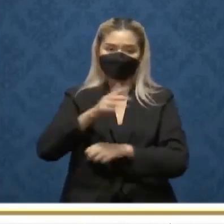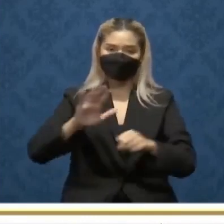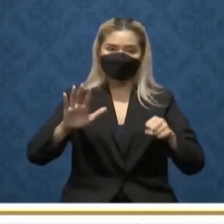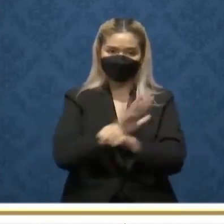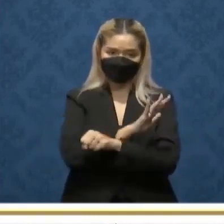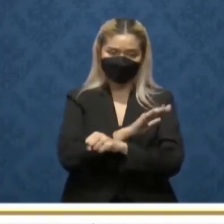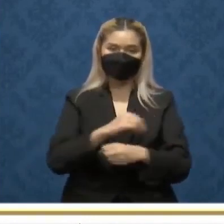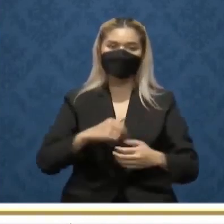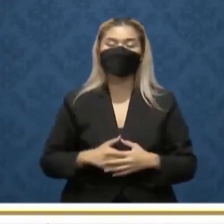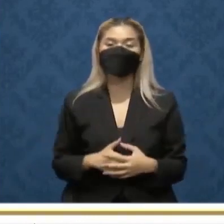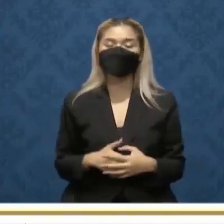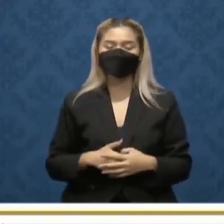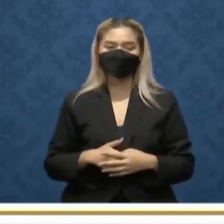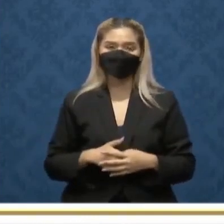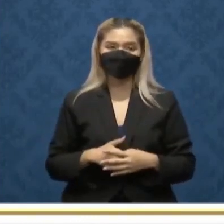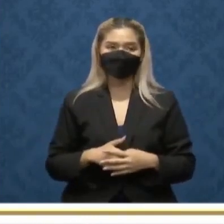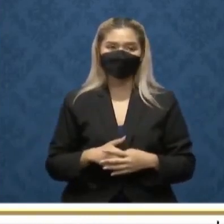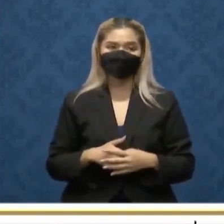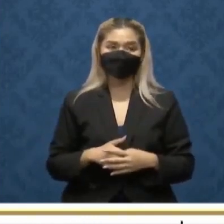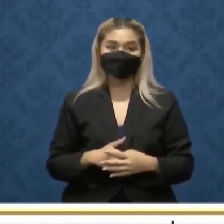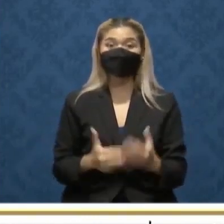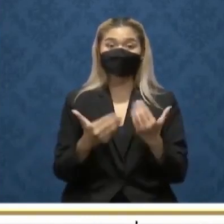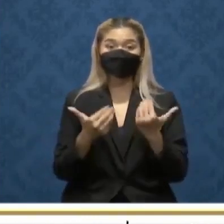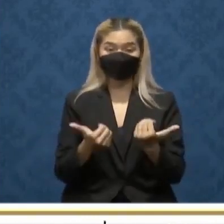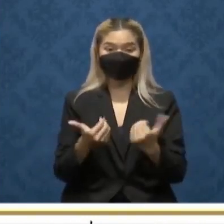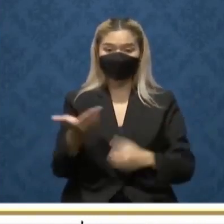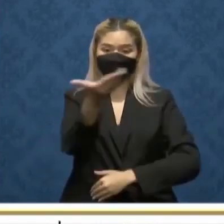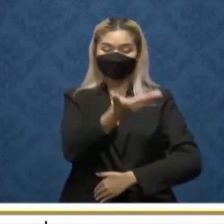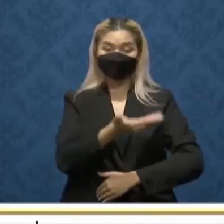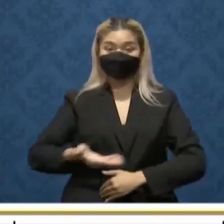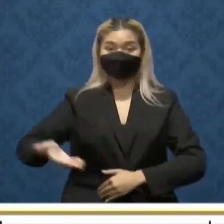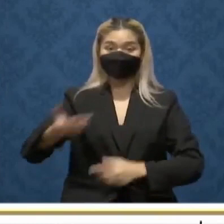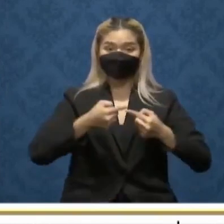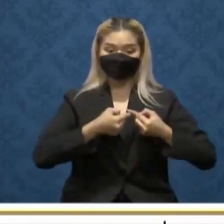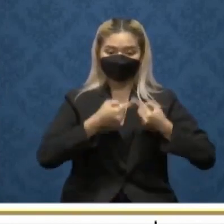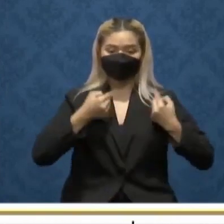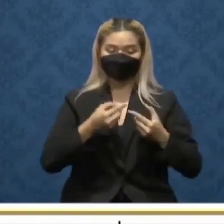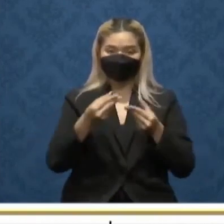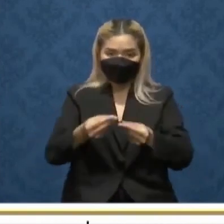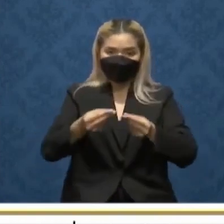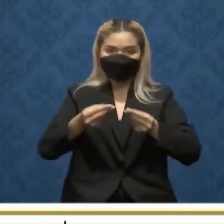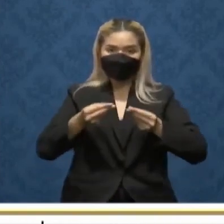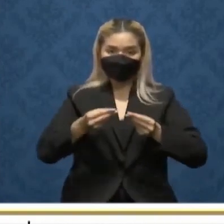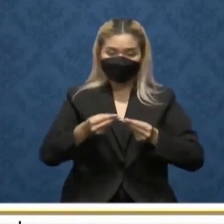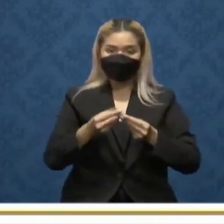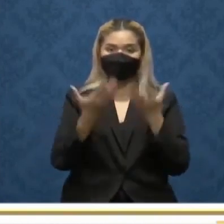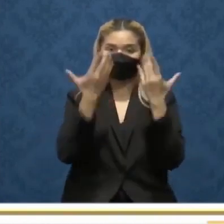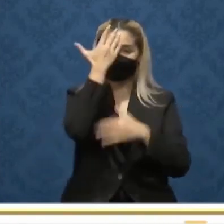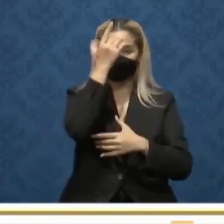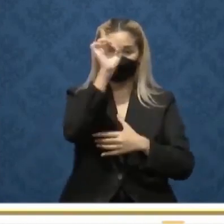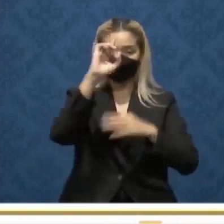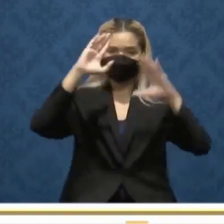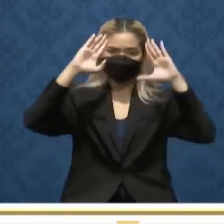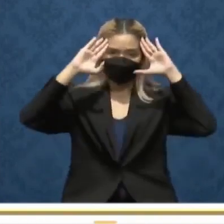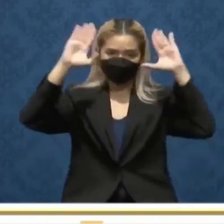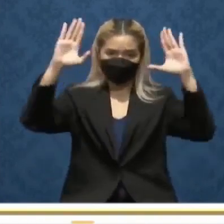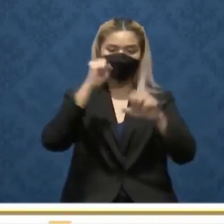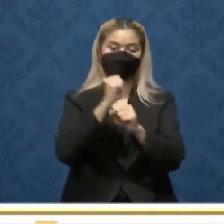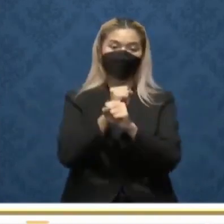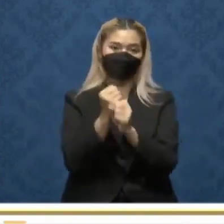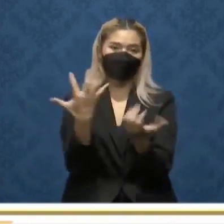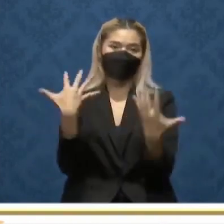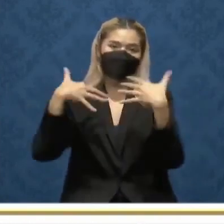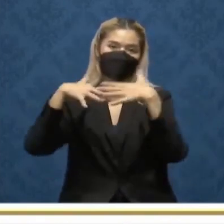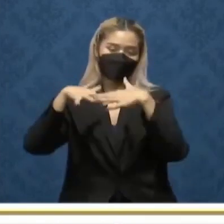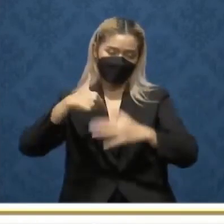พผมขอความไว้วางใจจากเพื่อนสมาชิกด้วยนะครับหลายท่านเคยมีประสบการณ์ในการร่วมงานกับผมในกรรมธิ